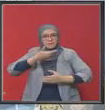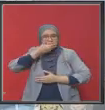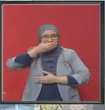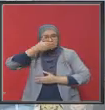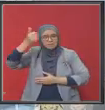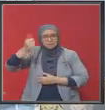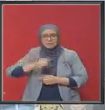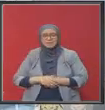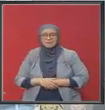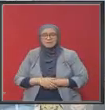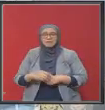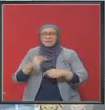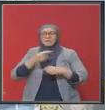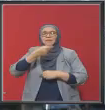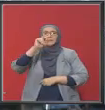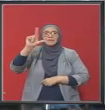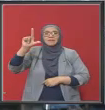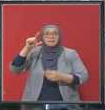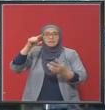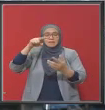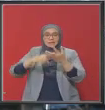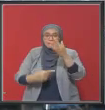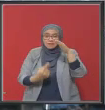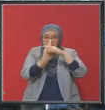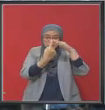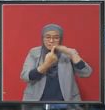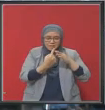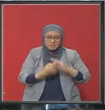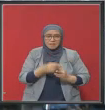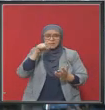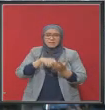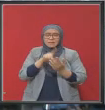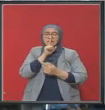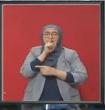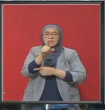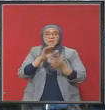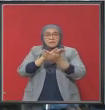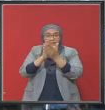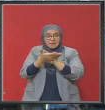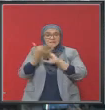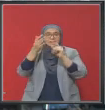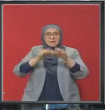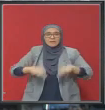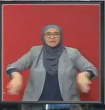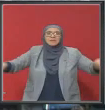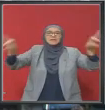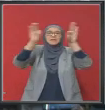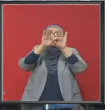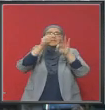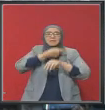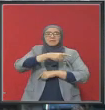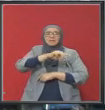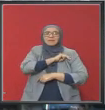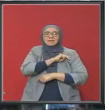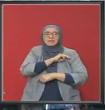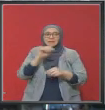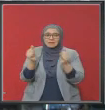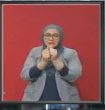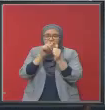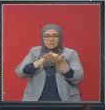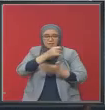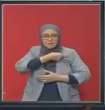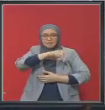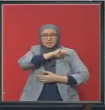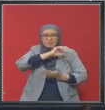Mekar yang dibangkitkan ini senimannya menjadi keutamaan Kementerian justru Kementerian telah memperhitungkan